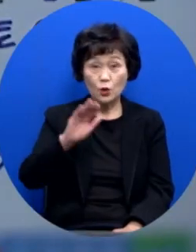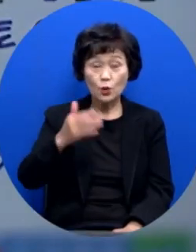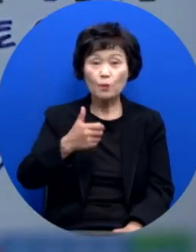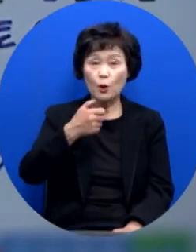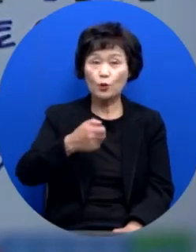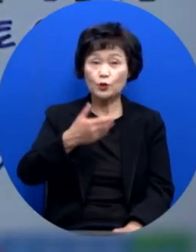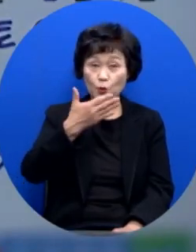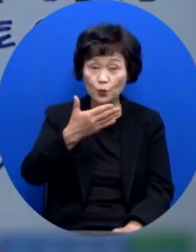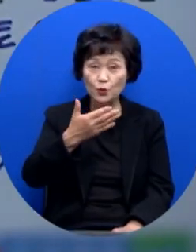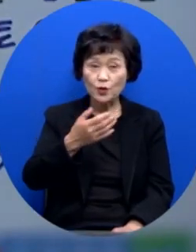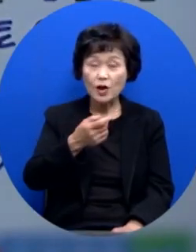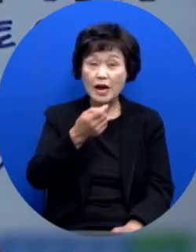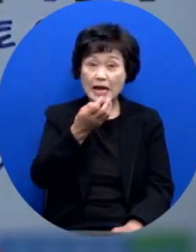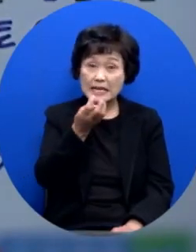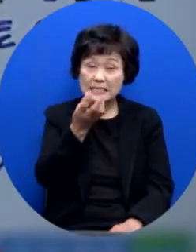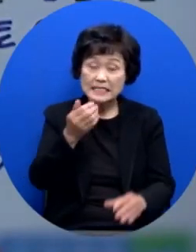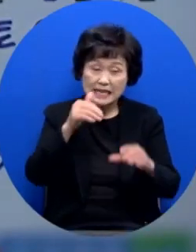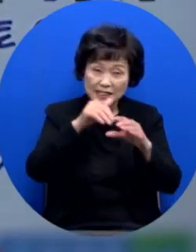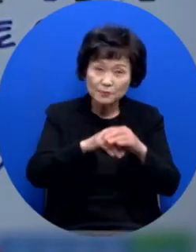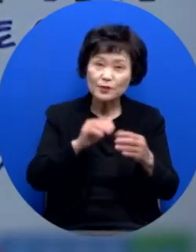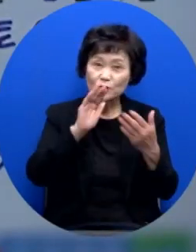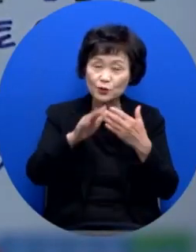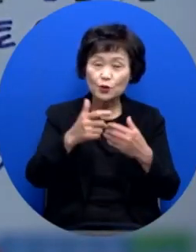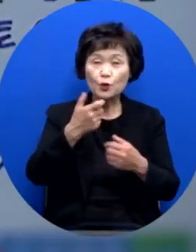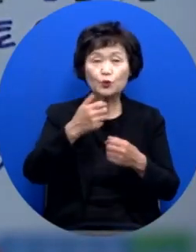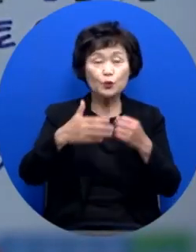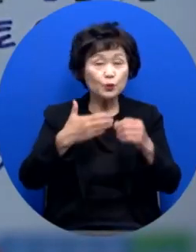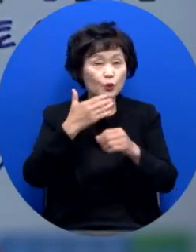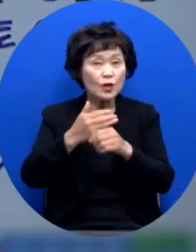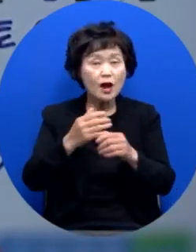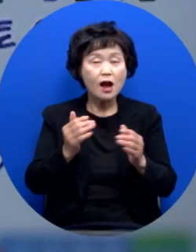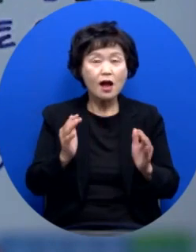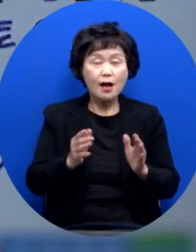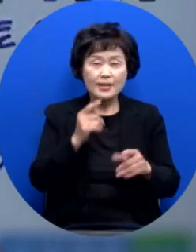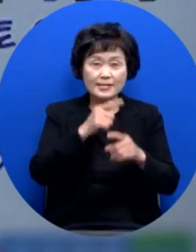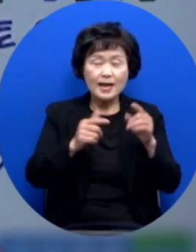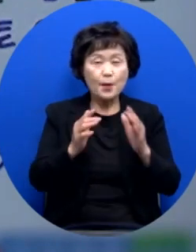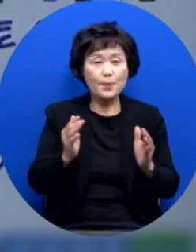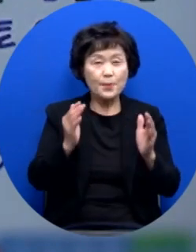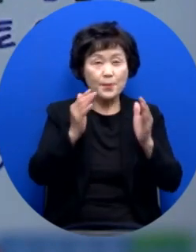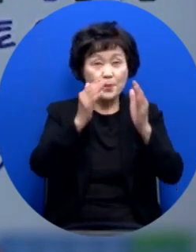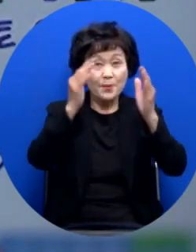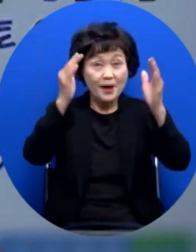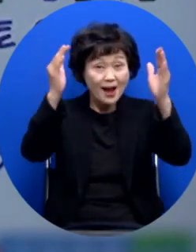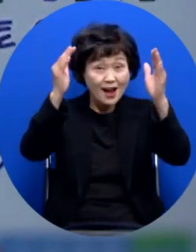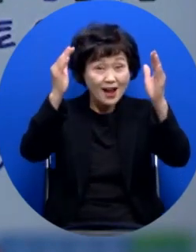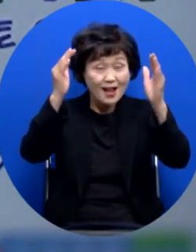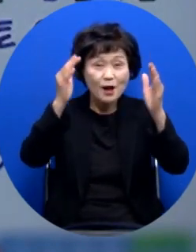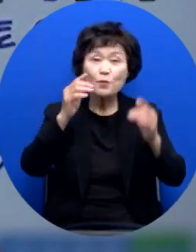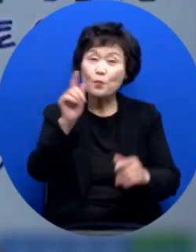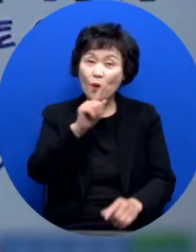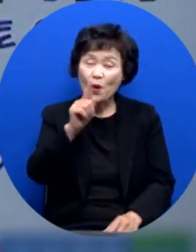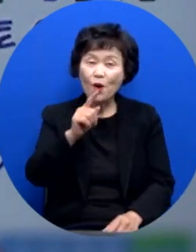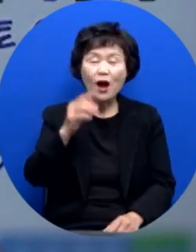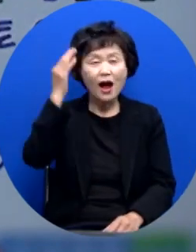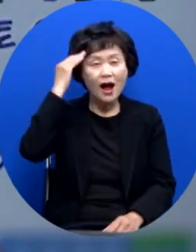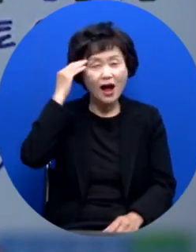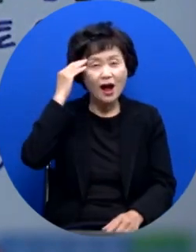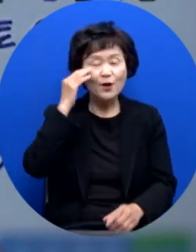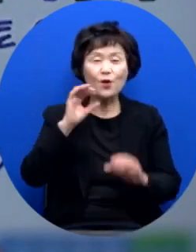1959년 씨앗이 심어진 후 63년 동안 든든히 자라 풍성한 열매를 맺은 한 나무가 있습니다. 바로 한국 어린이 전도